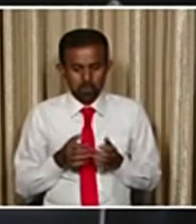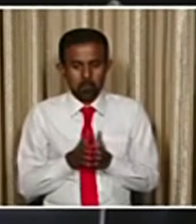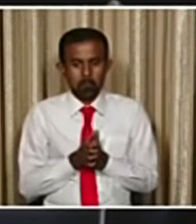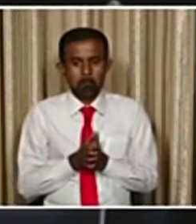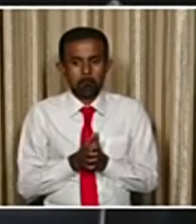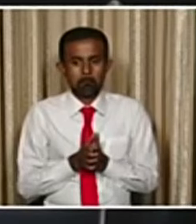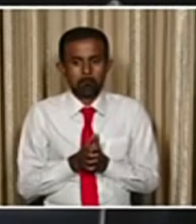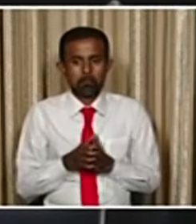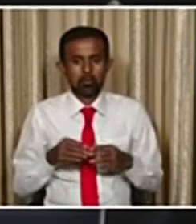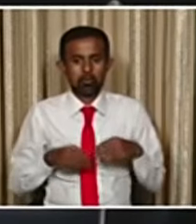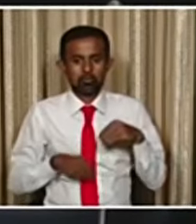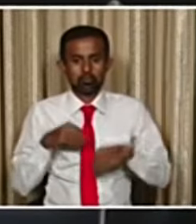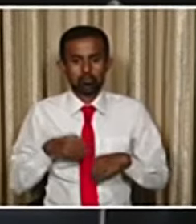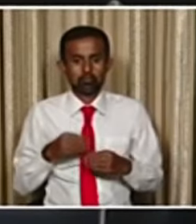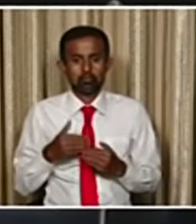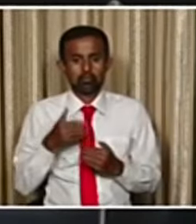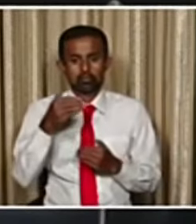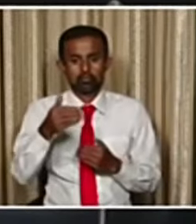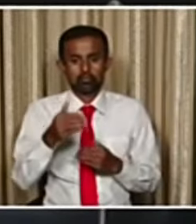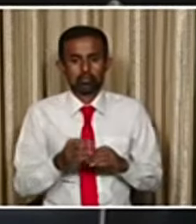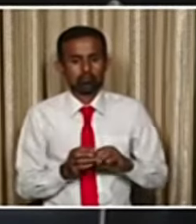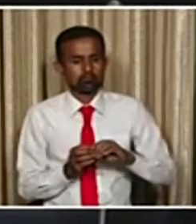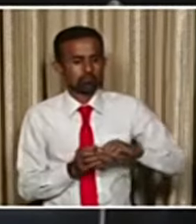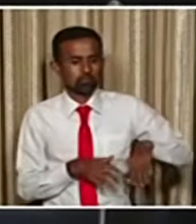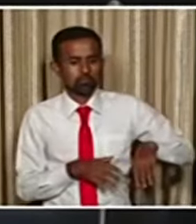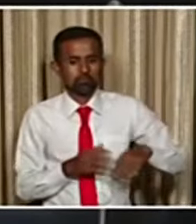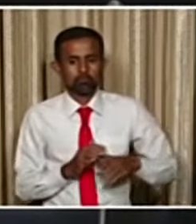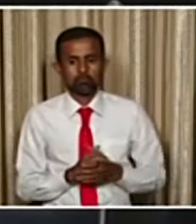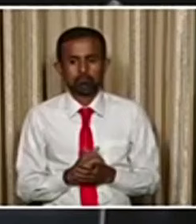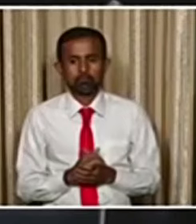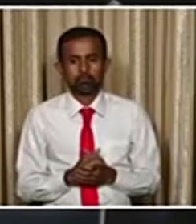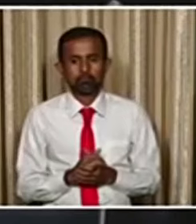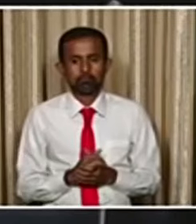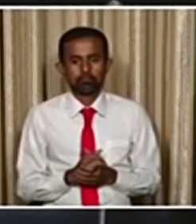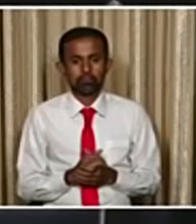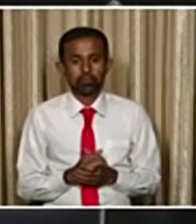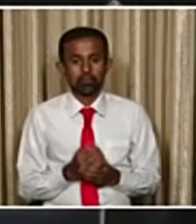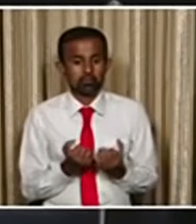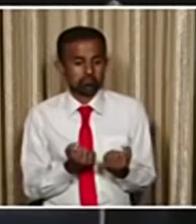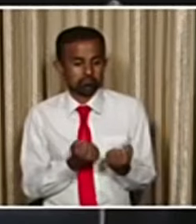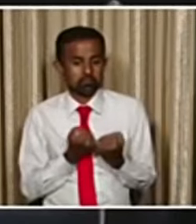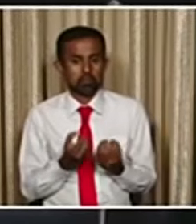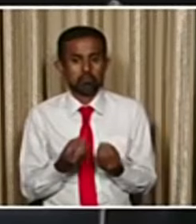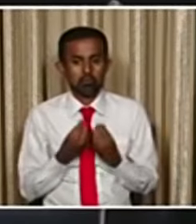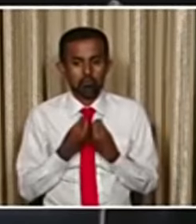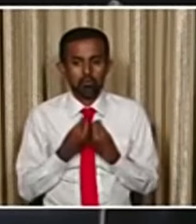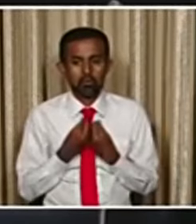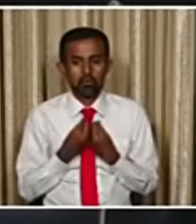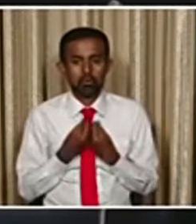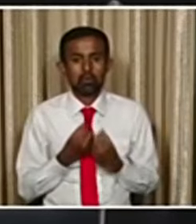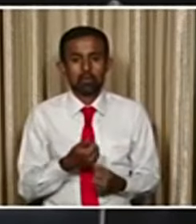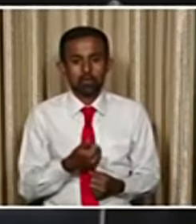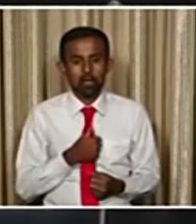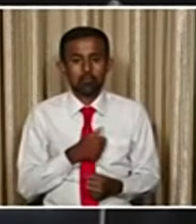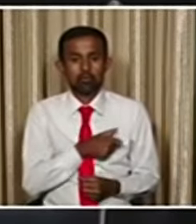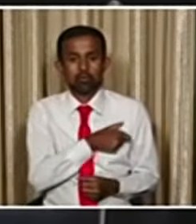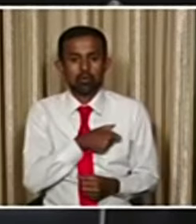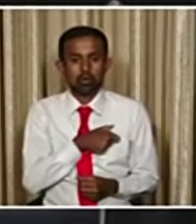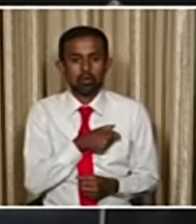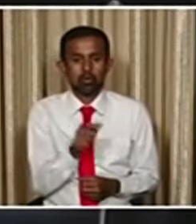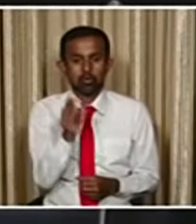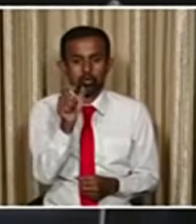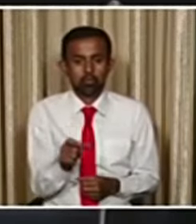තමන්ගේ දේශපාලන අනාගතය උගතට තියලා මේ අභියෝග වලට බාරගන්න කැමති වුණු